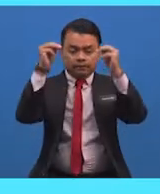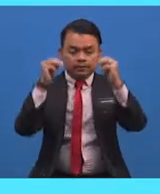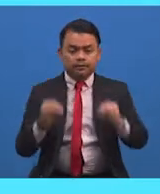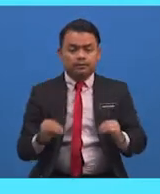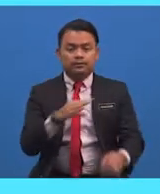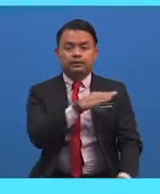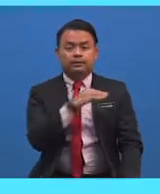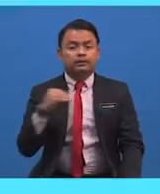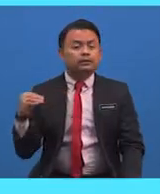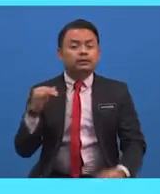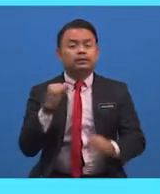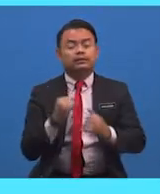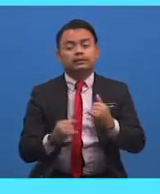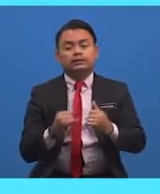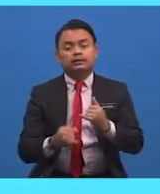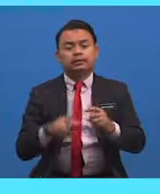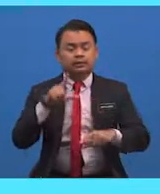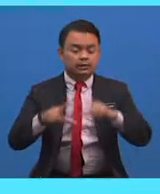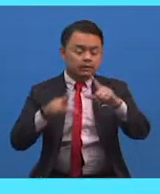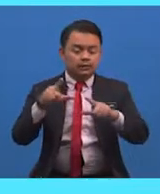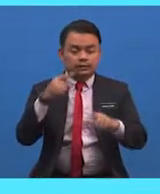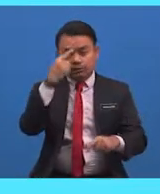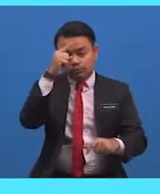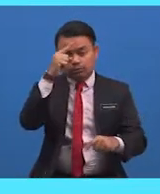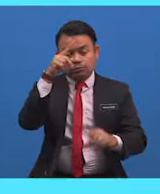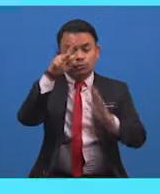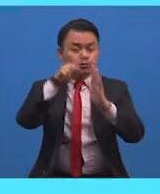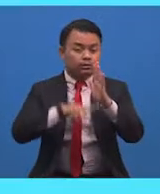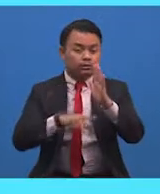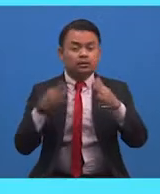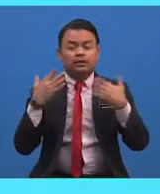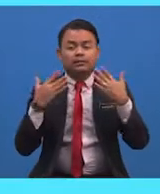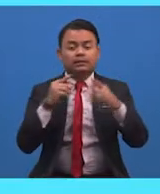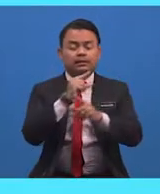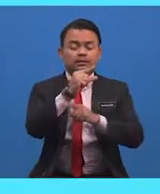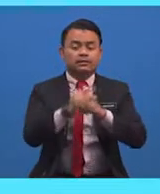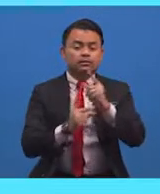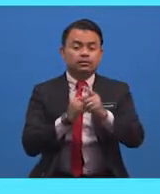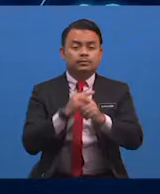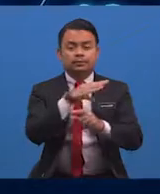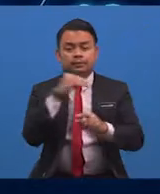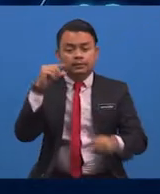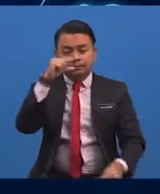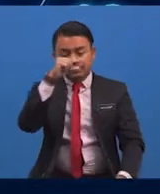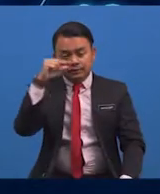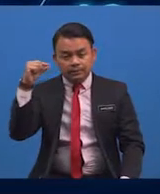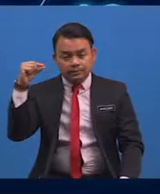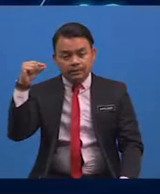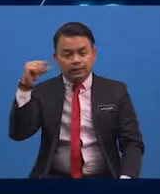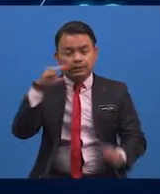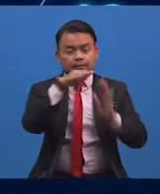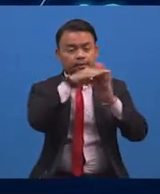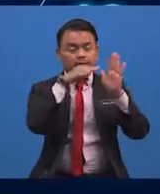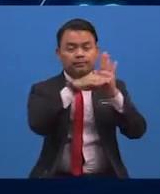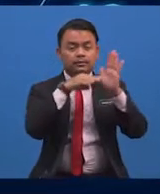terakhir sekali adalah langkah mengurangkan pemanasan global dan penipisan lapisan ozon. Baiklah,